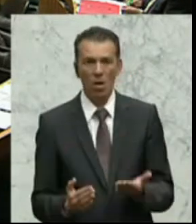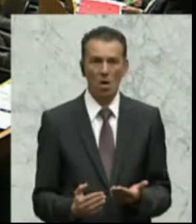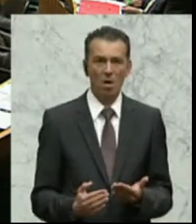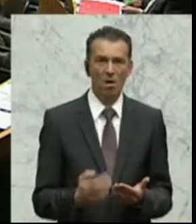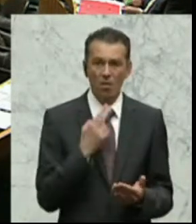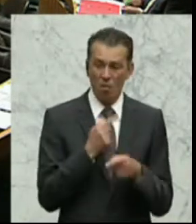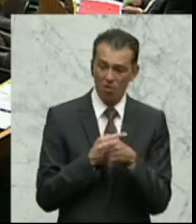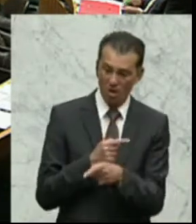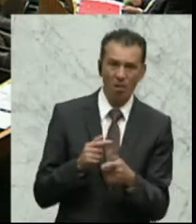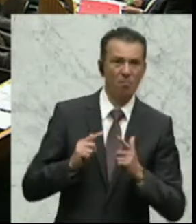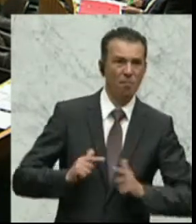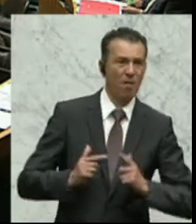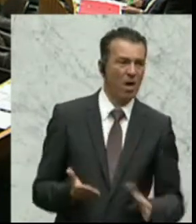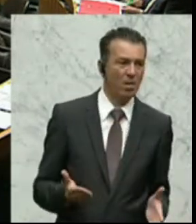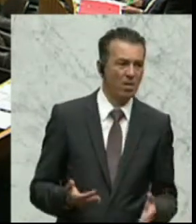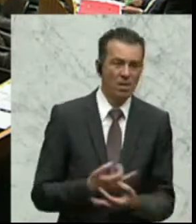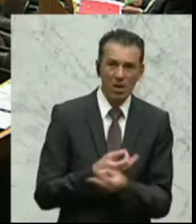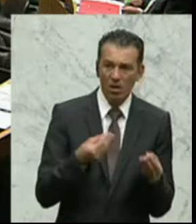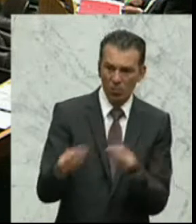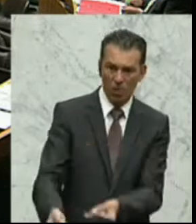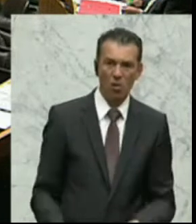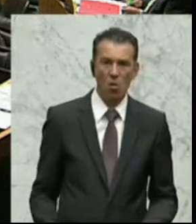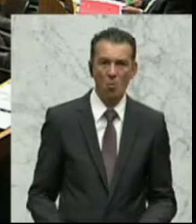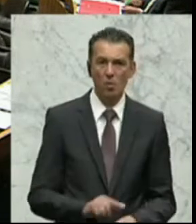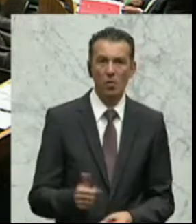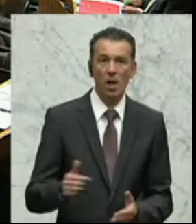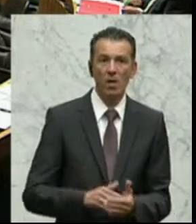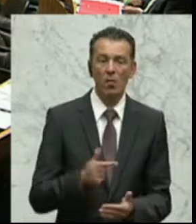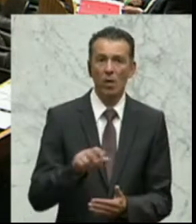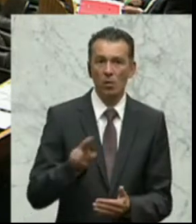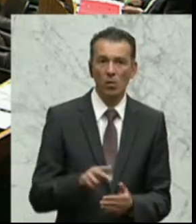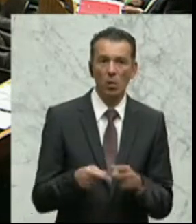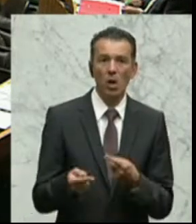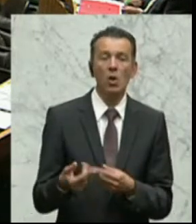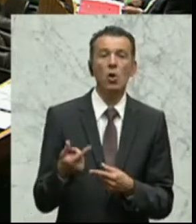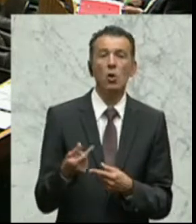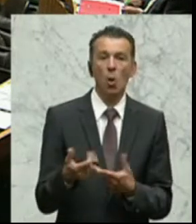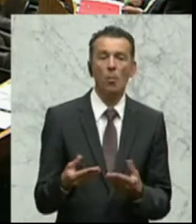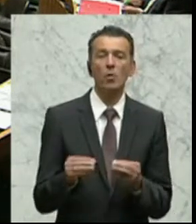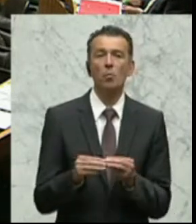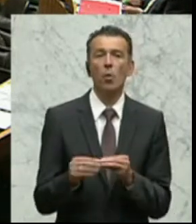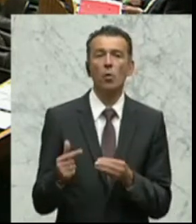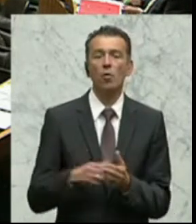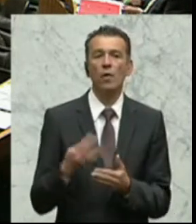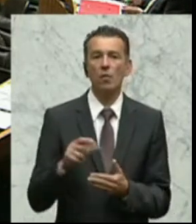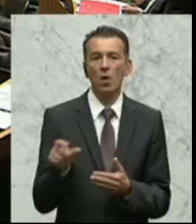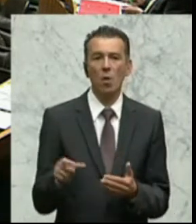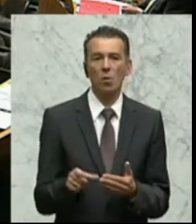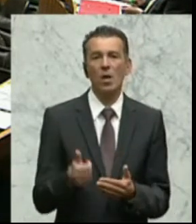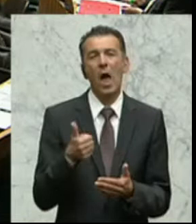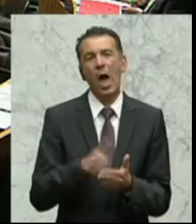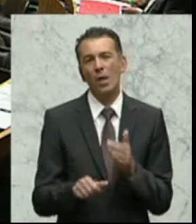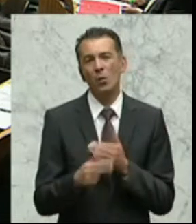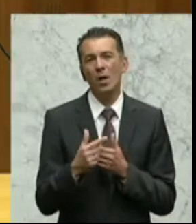zumuten, gar nichts zu bekommen bis 1200 Euro, beim doppelten Bezug brutto 2400 gerade mal 143 im